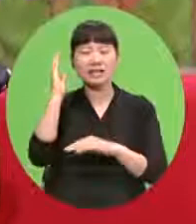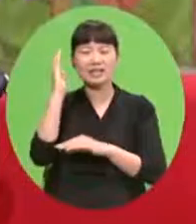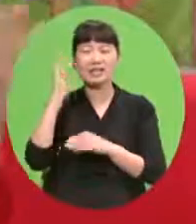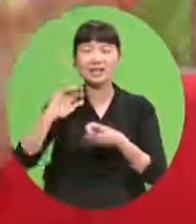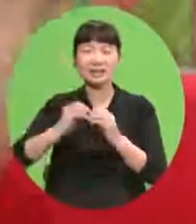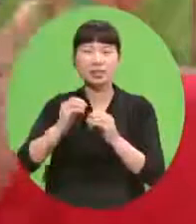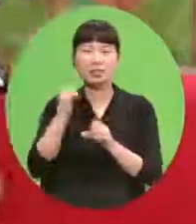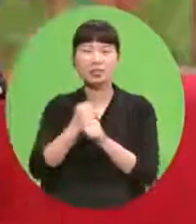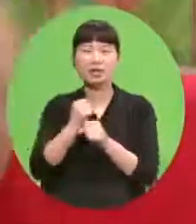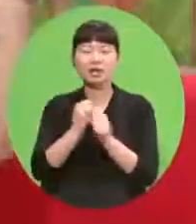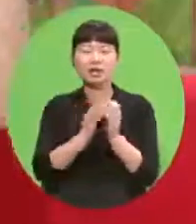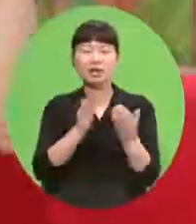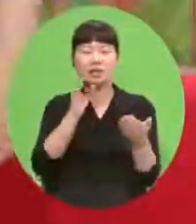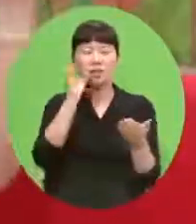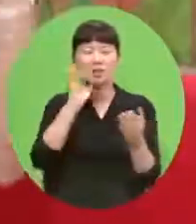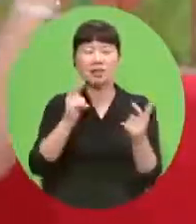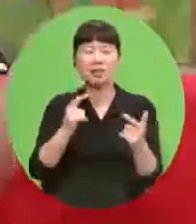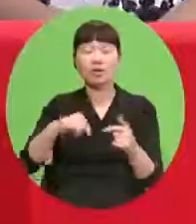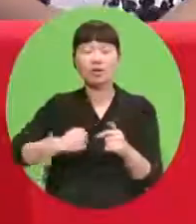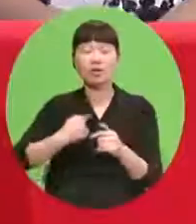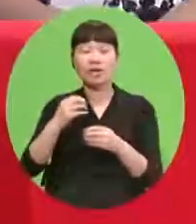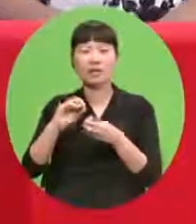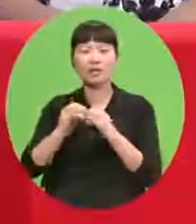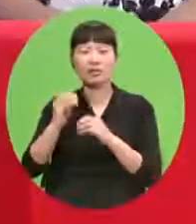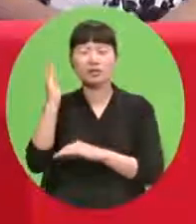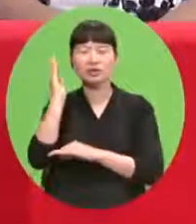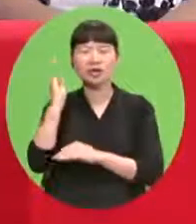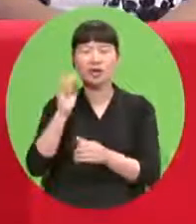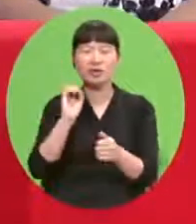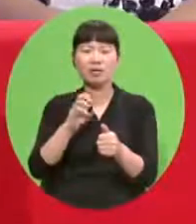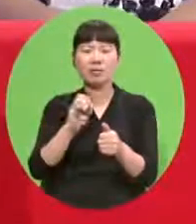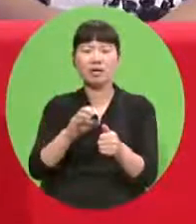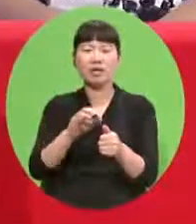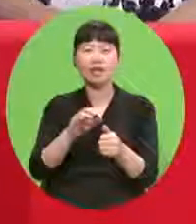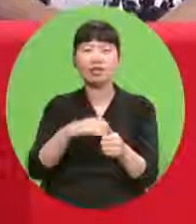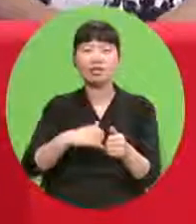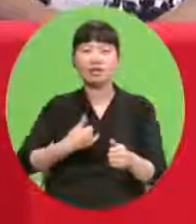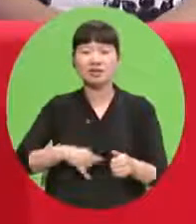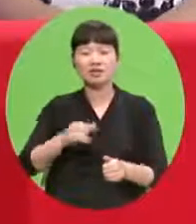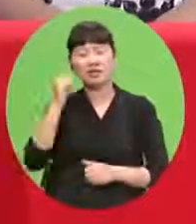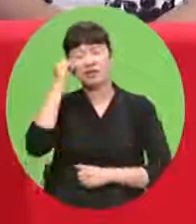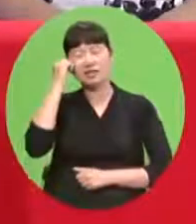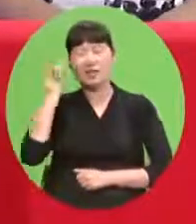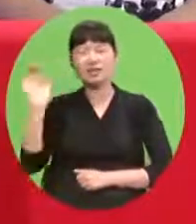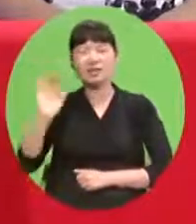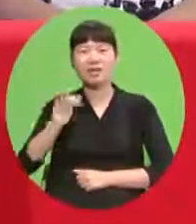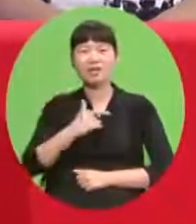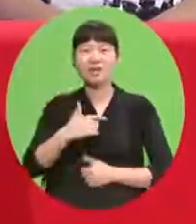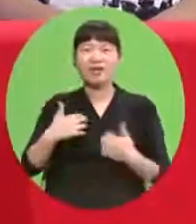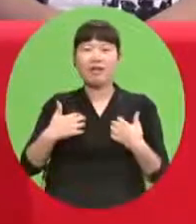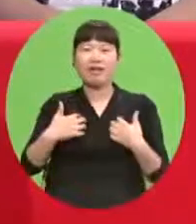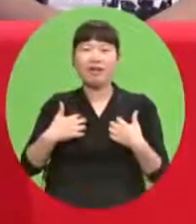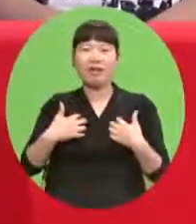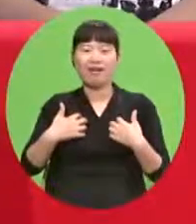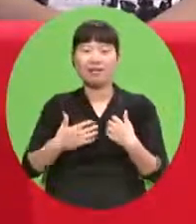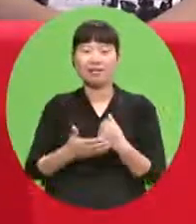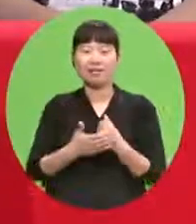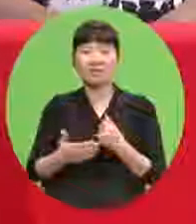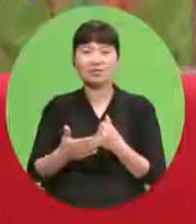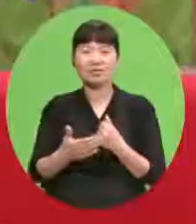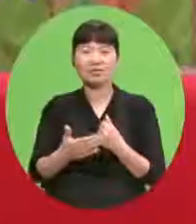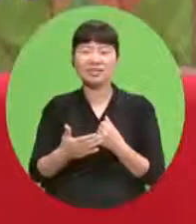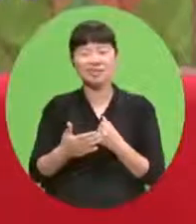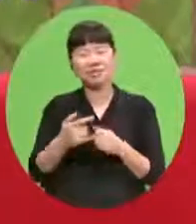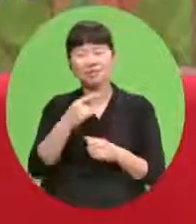아이. 책을 안 보여주고 혼자 그냥 얘기를 스토리를 만들어서 해줬더니 애가 잠을 안 자더라고요. 잠을 안 자더라고요. 흥미진진해가지고 네. 아 그런 또